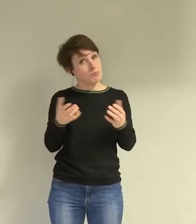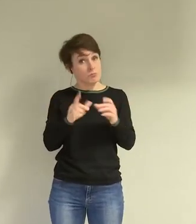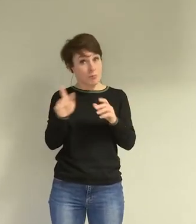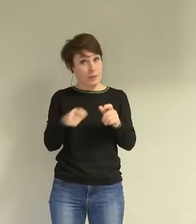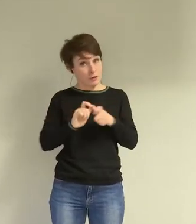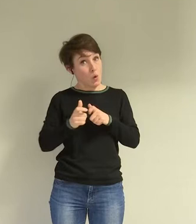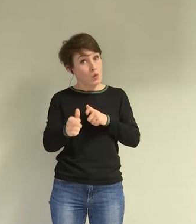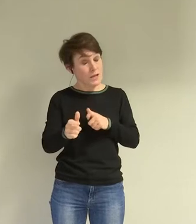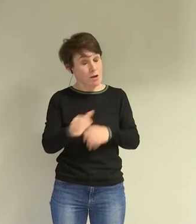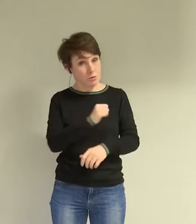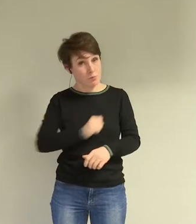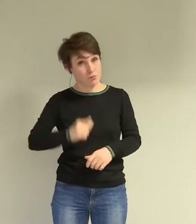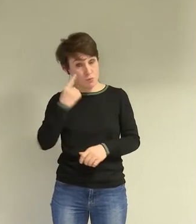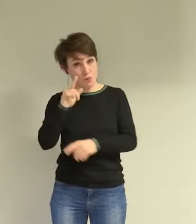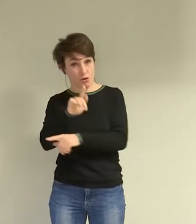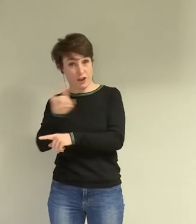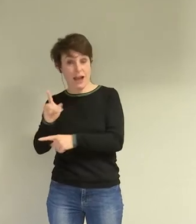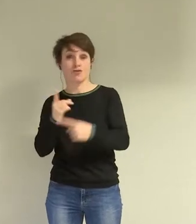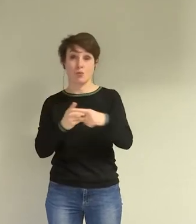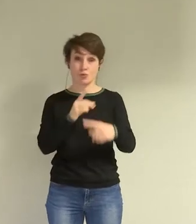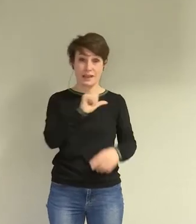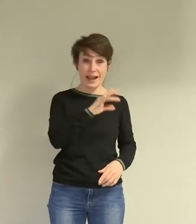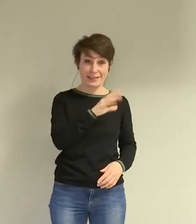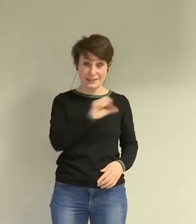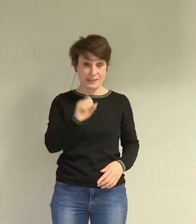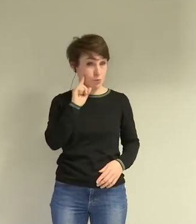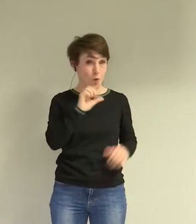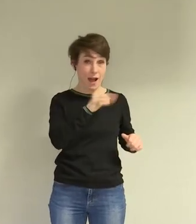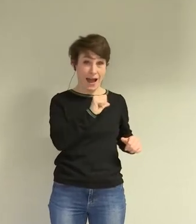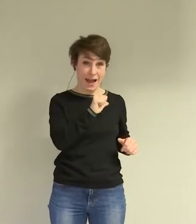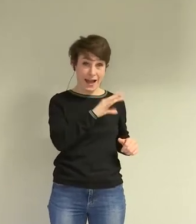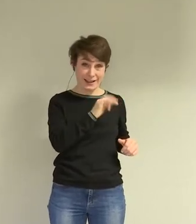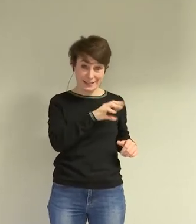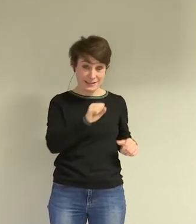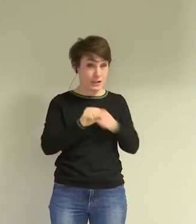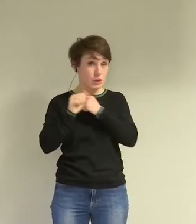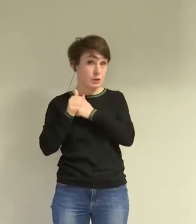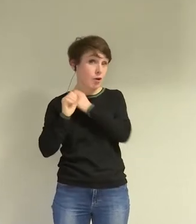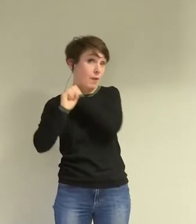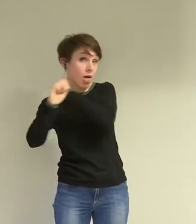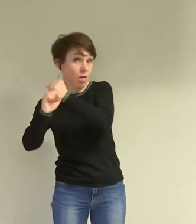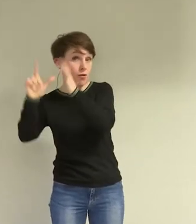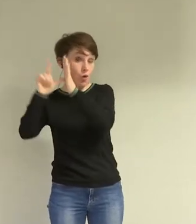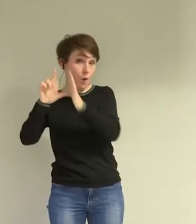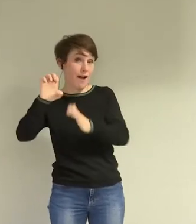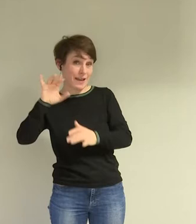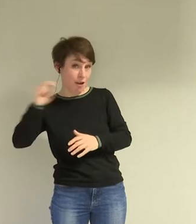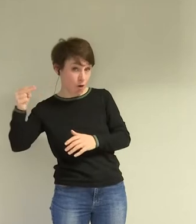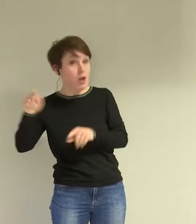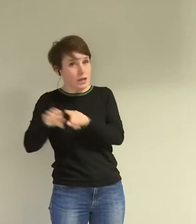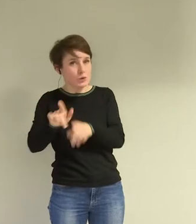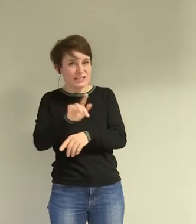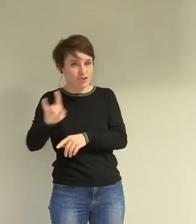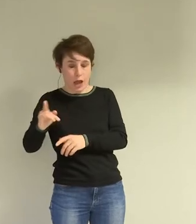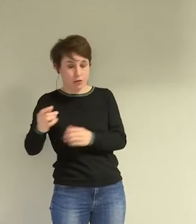pour ces deux organismes notamment évidemment pour actis qui est soumis à la loi est lent et également pour grenoble habitat je rappelle